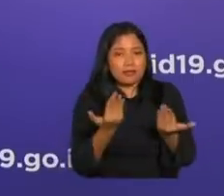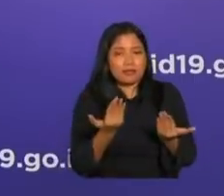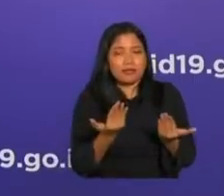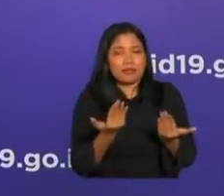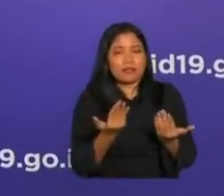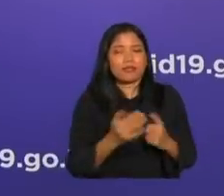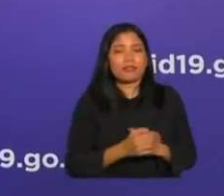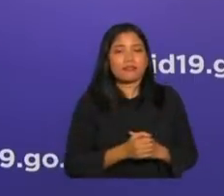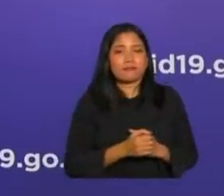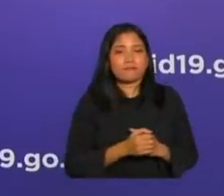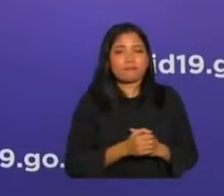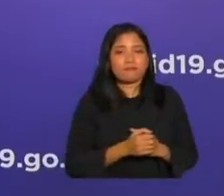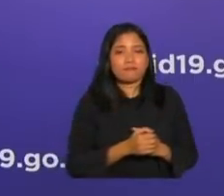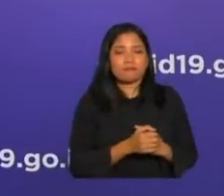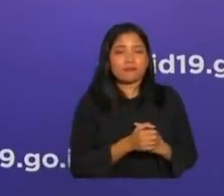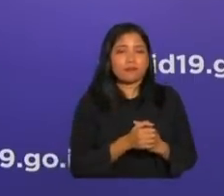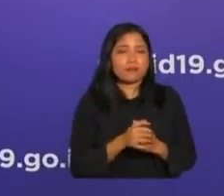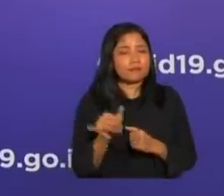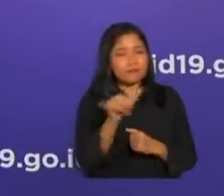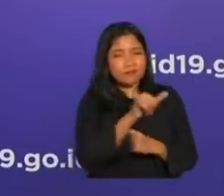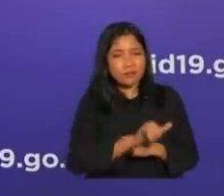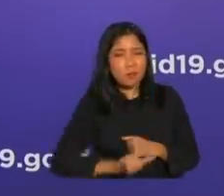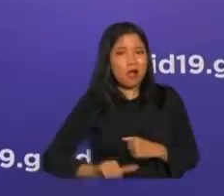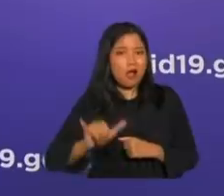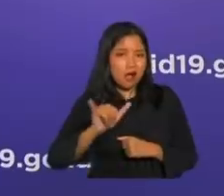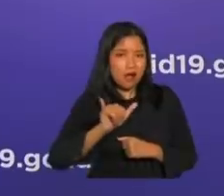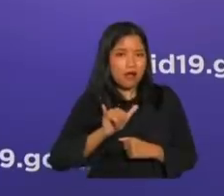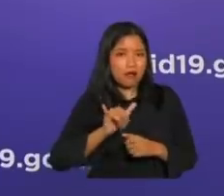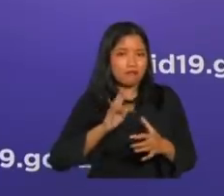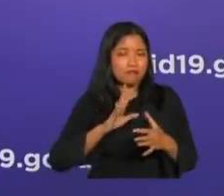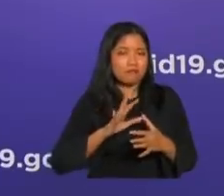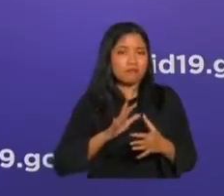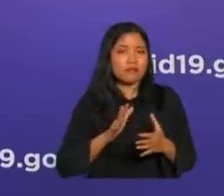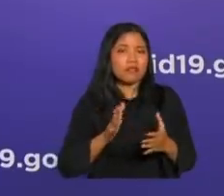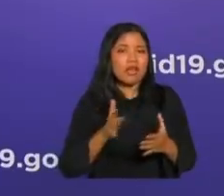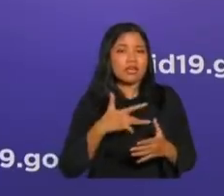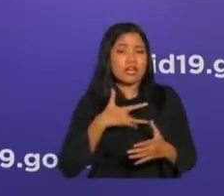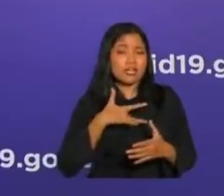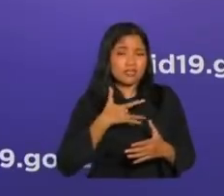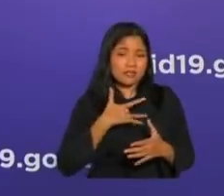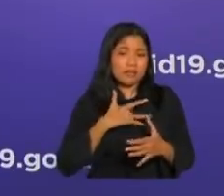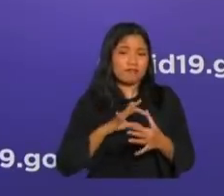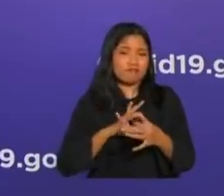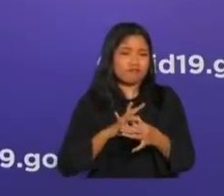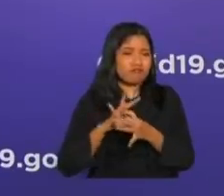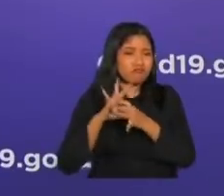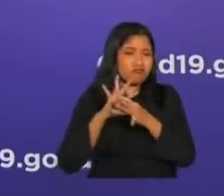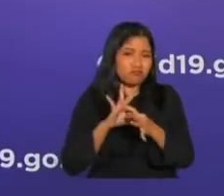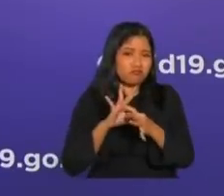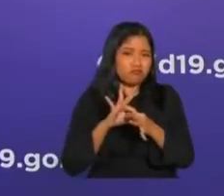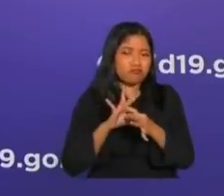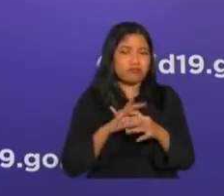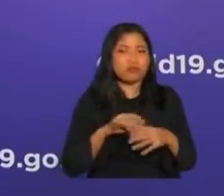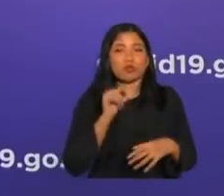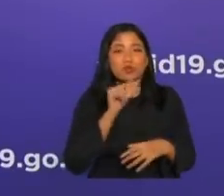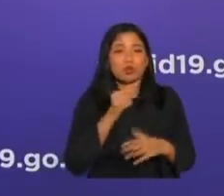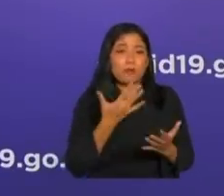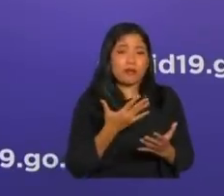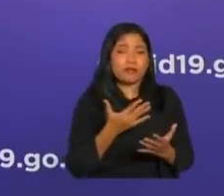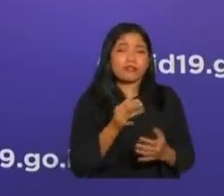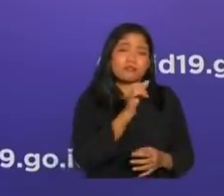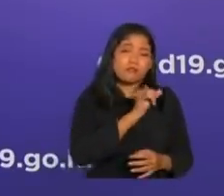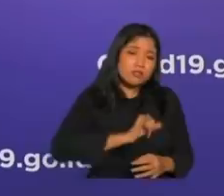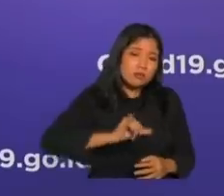kebersamaan Mari bangun rasa solidaritas yang kuat untuk bersama-sama